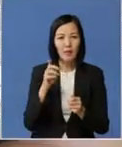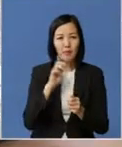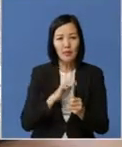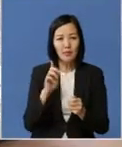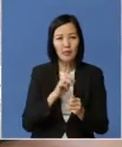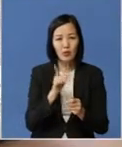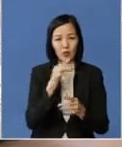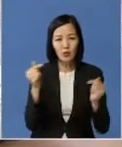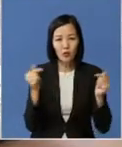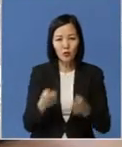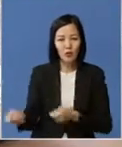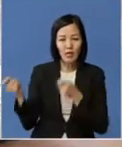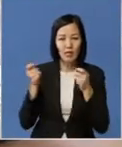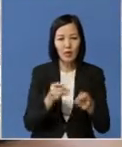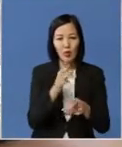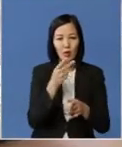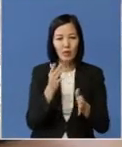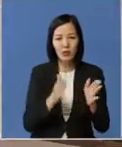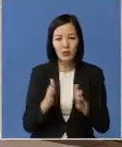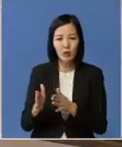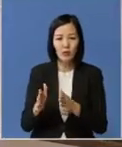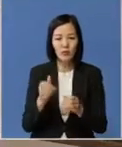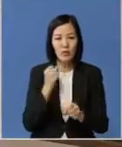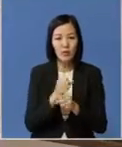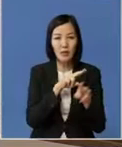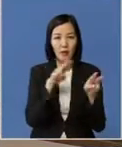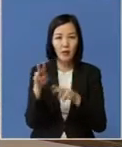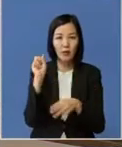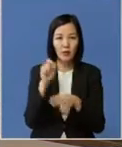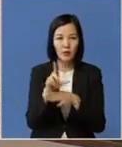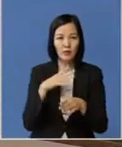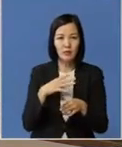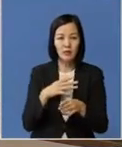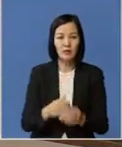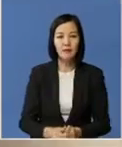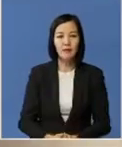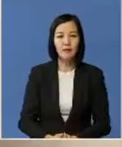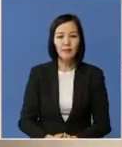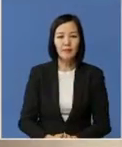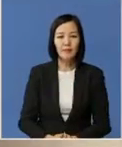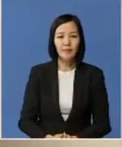уақытылы тасымалдануы мен бағасының тұрақты болуын қатаң бақылауда ұстауды міндеттеді.